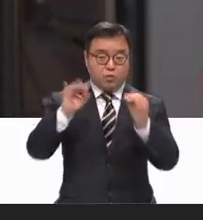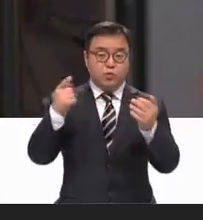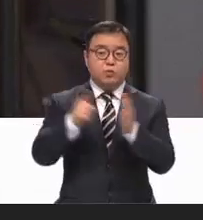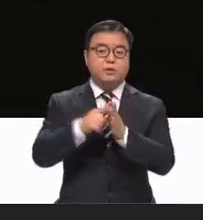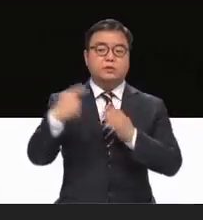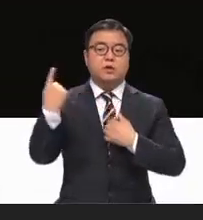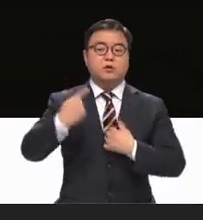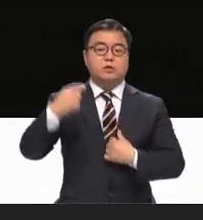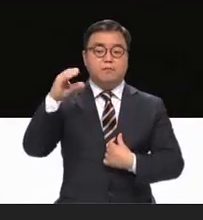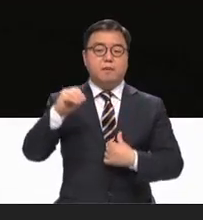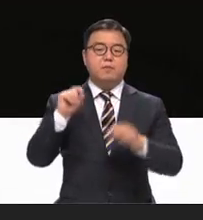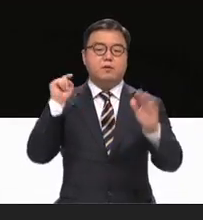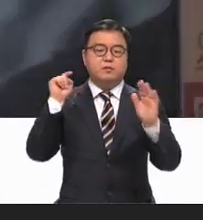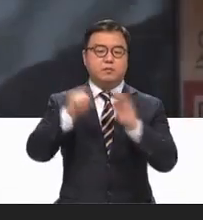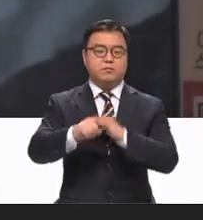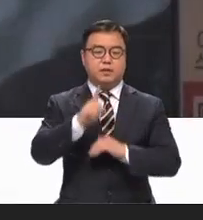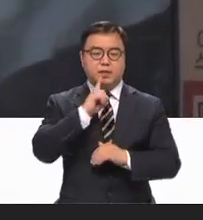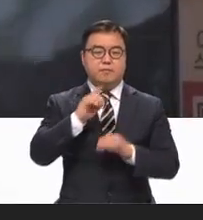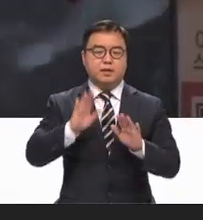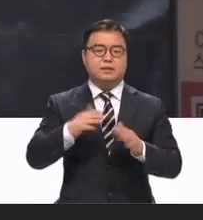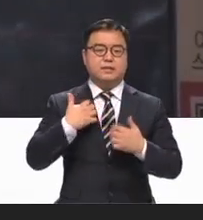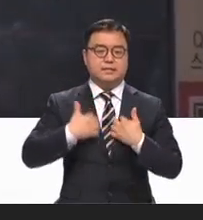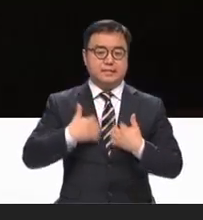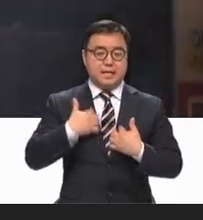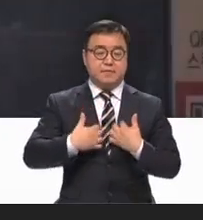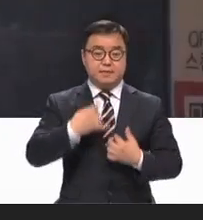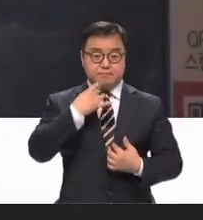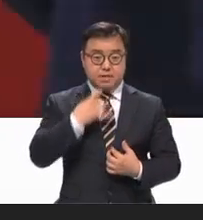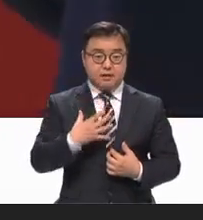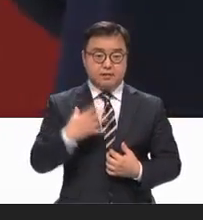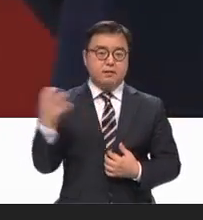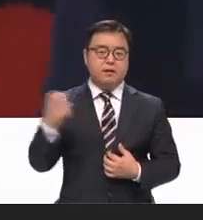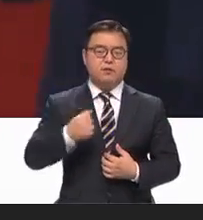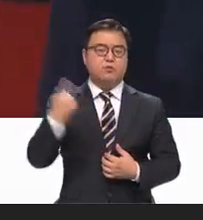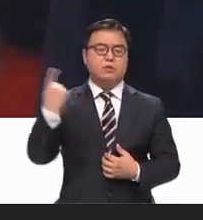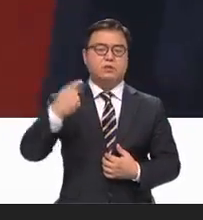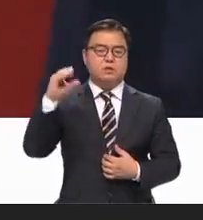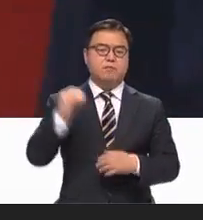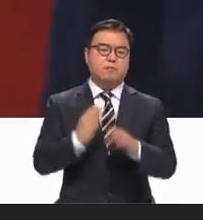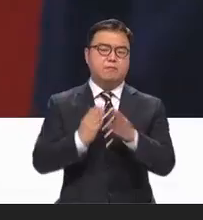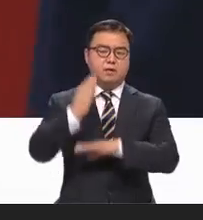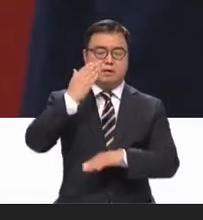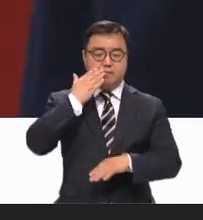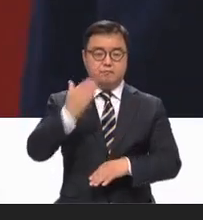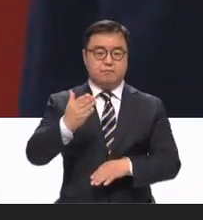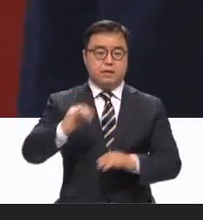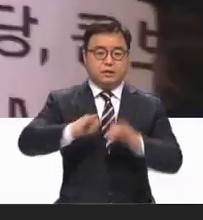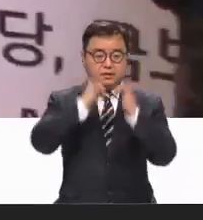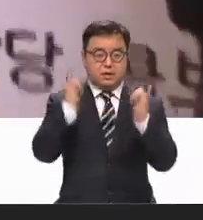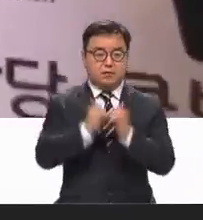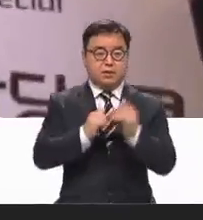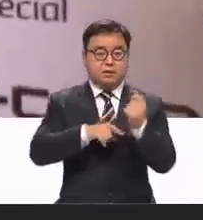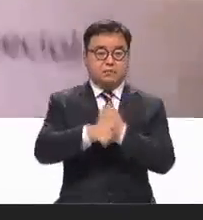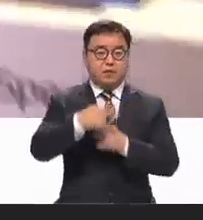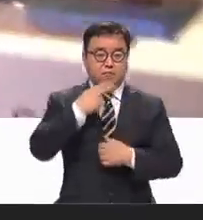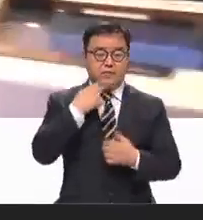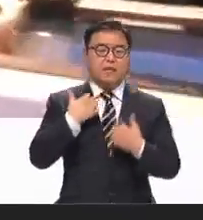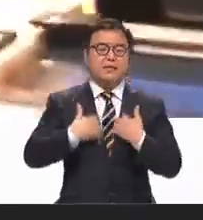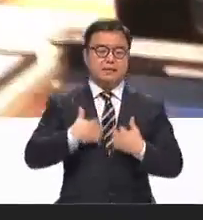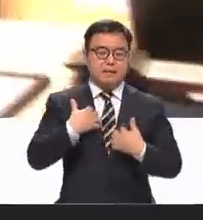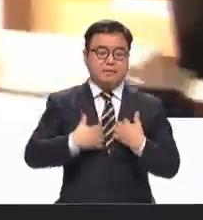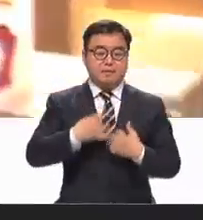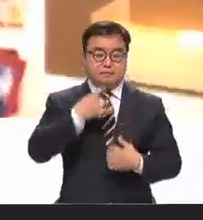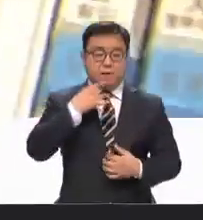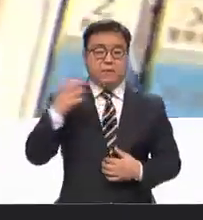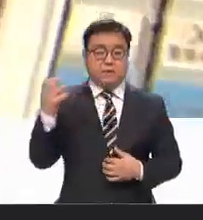갔다는 것은 예. 아 이제는 재미만 있으면 천만이 드는 시대구나 무슨 사회적인 큰 메시지가 없이도 재미만으로 근데